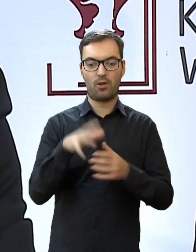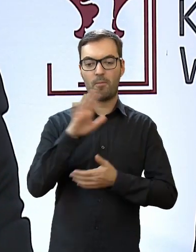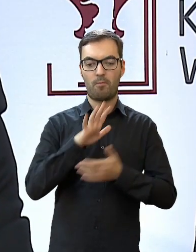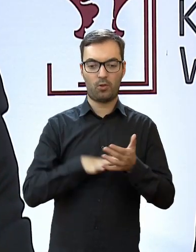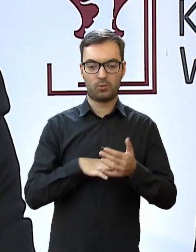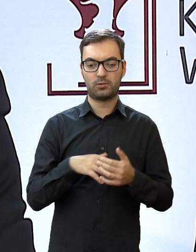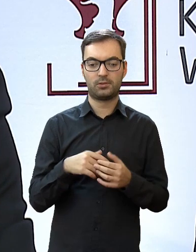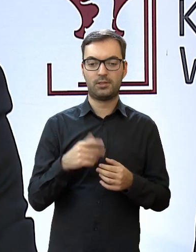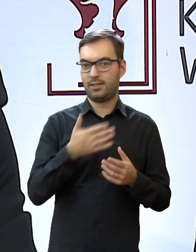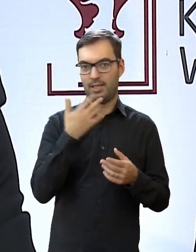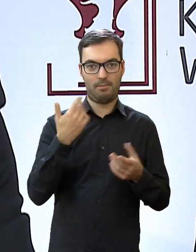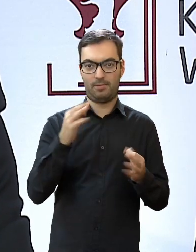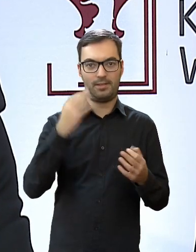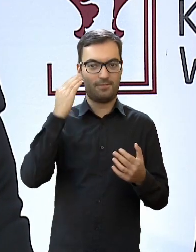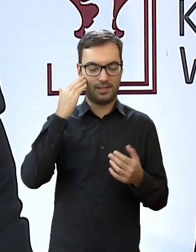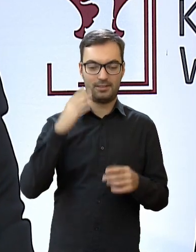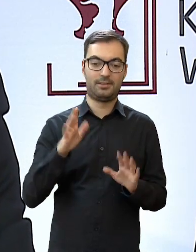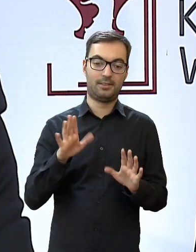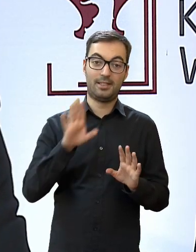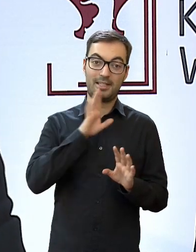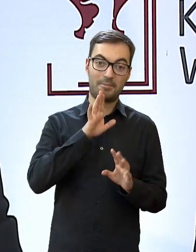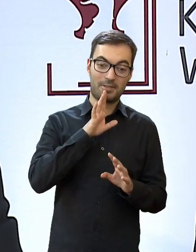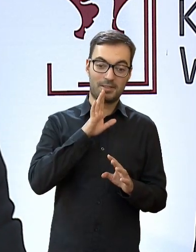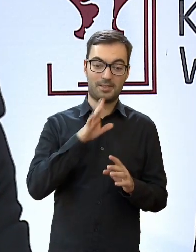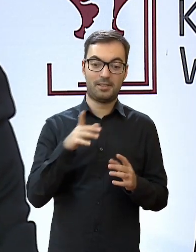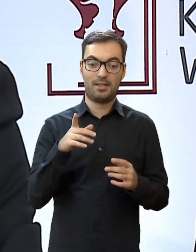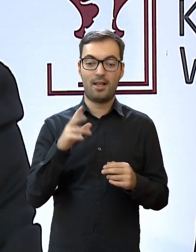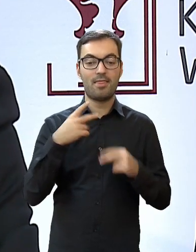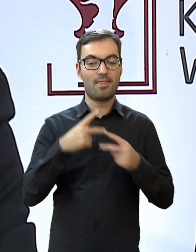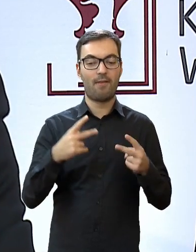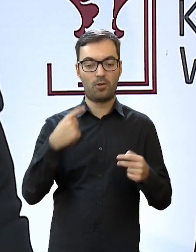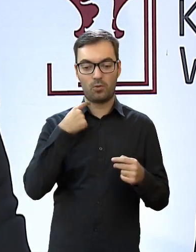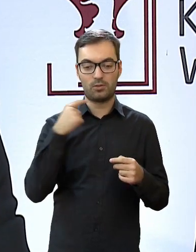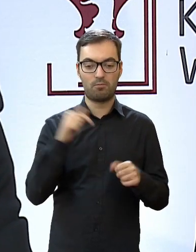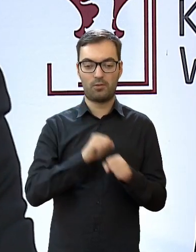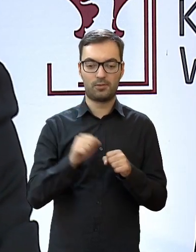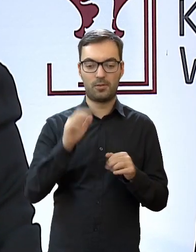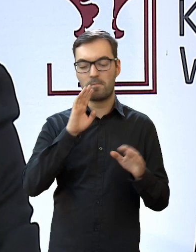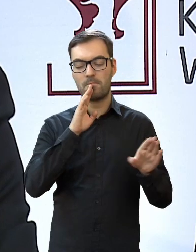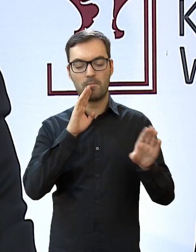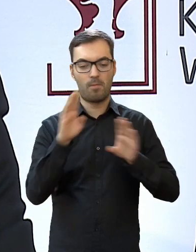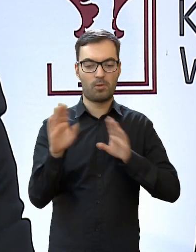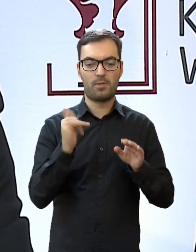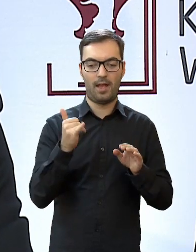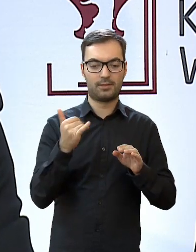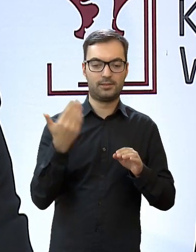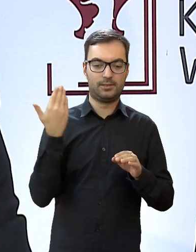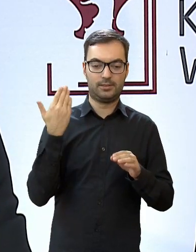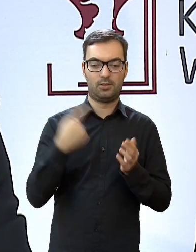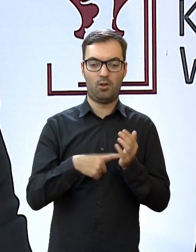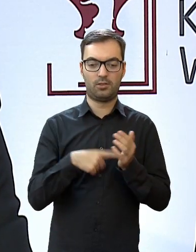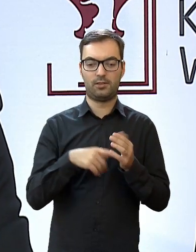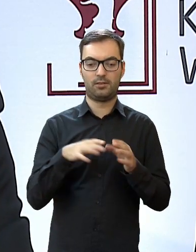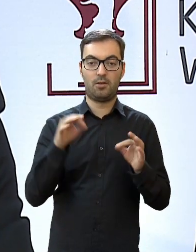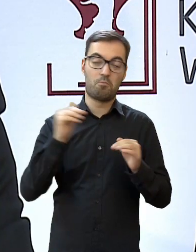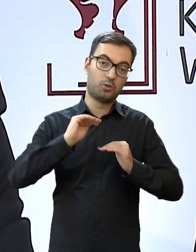głosy nieważne, bo to jest, nie mamy orientacji, ale wydaje nam się, że tych głosów nieważnych, to powinna być podobna liczba, jak była przy ostatnich wyborach,